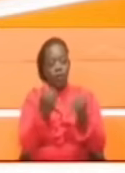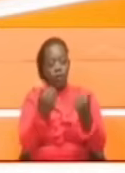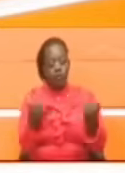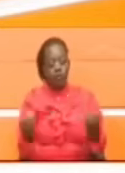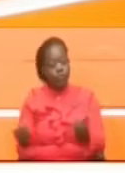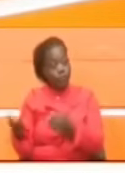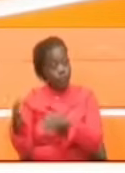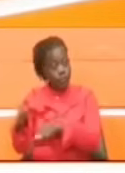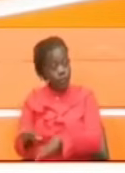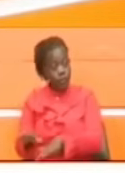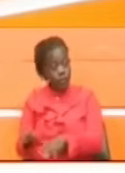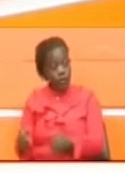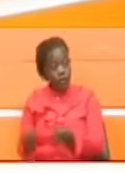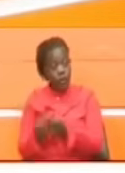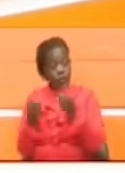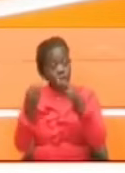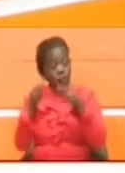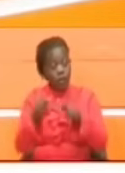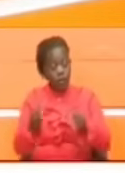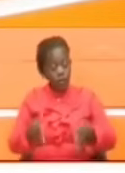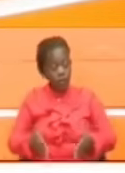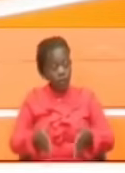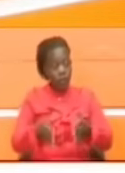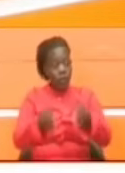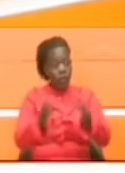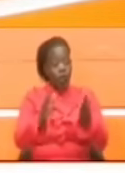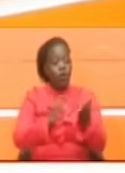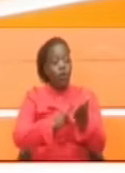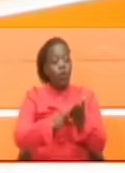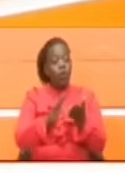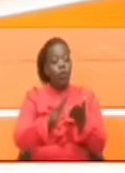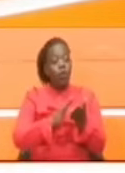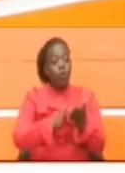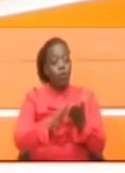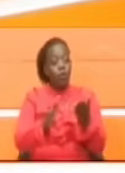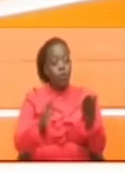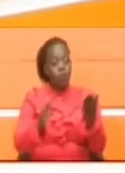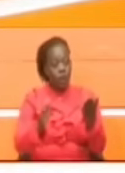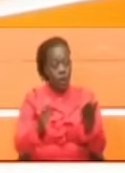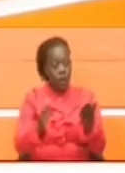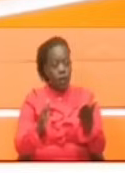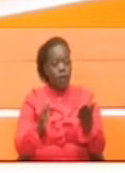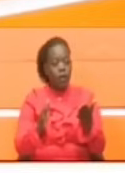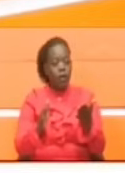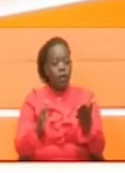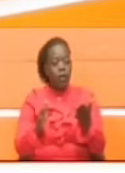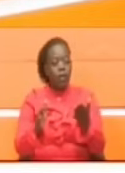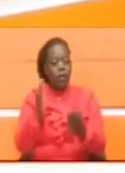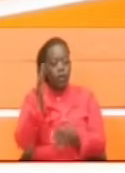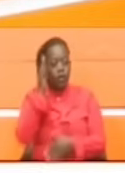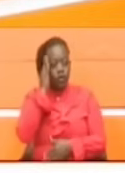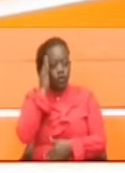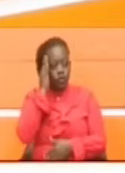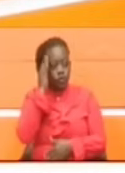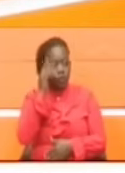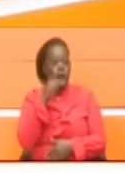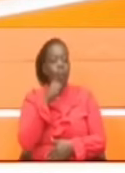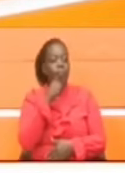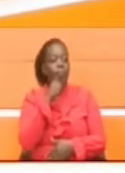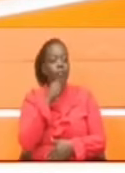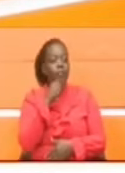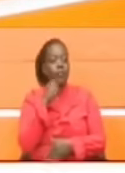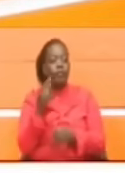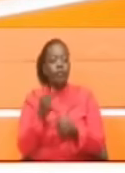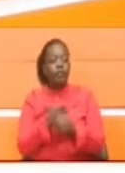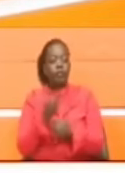nebatta. Akabenje kano kabadde ku luguudo olw'e Hoima Kigolobya nga kitegeerekese nti omusajja